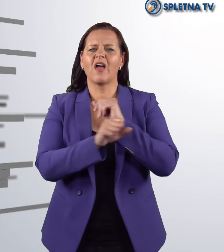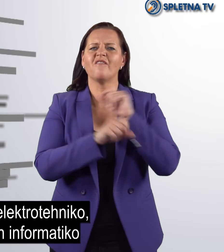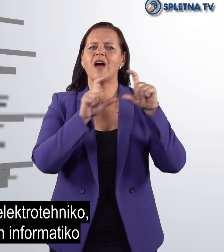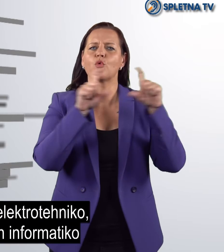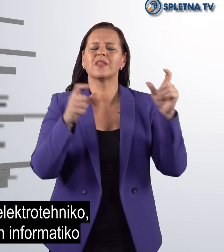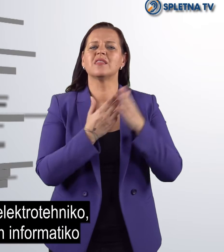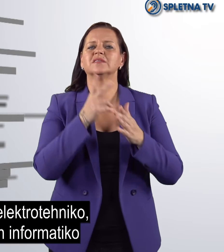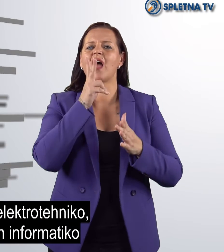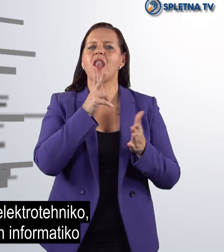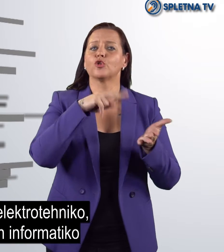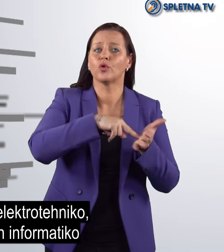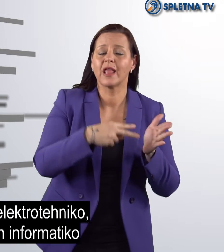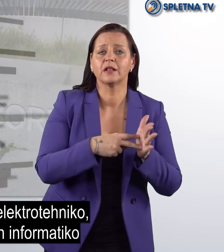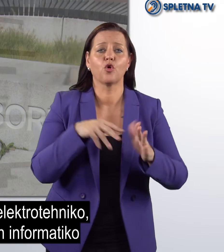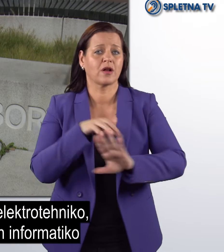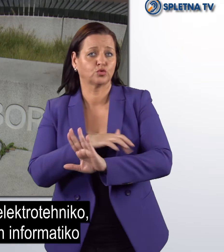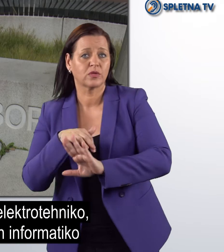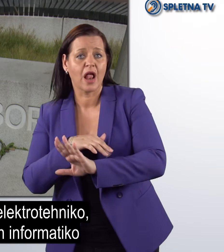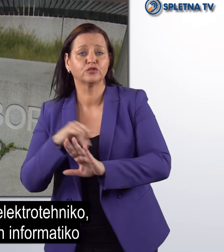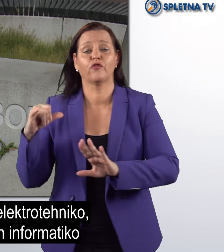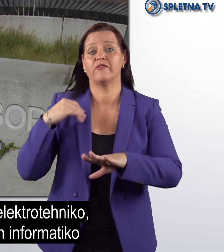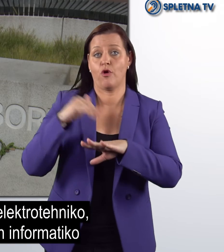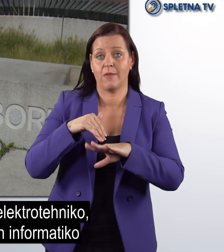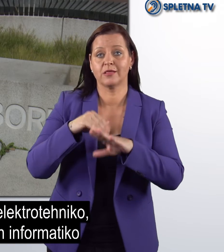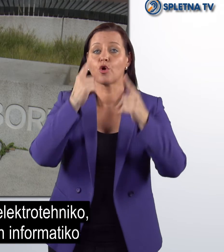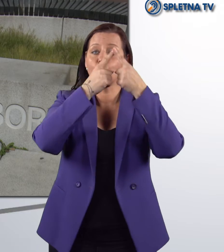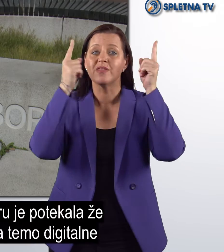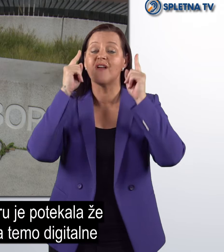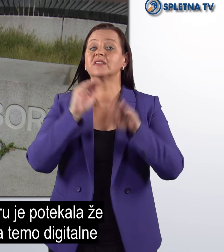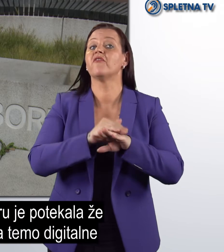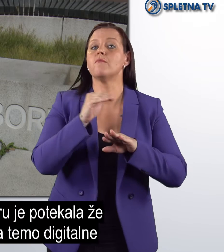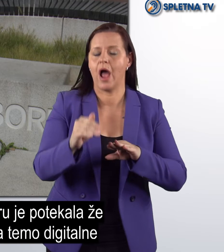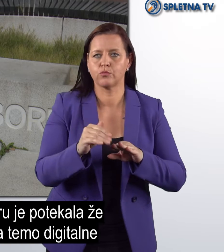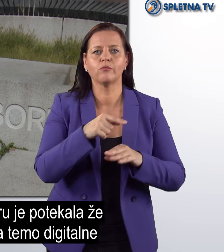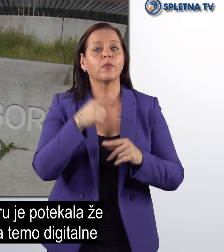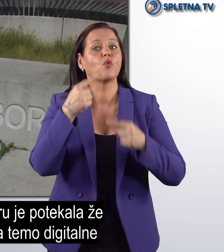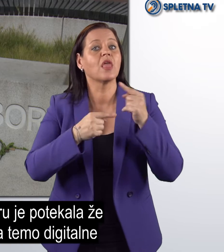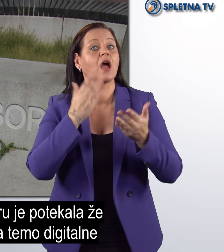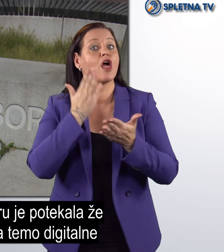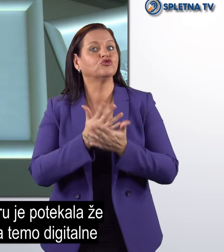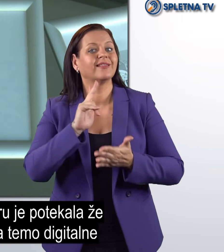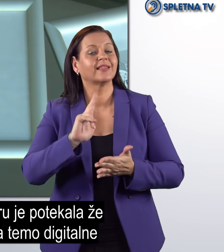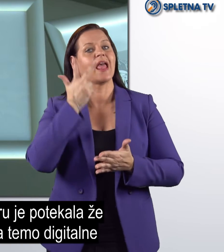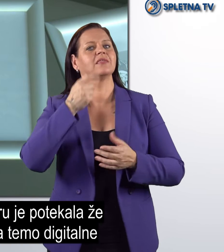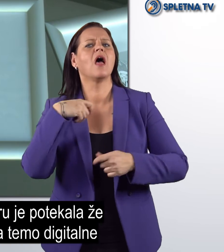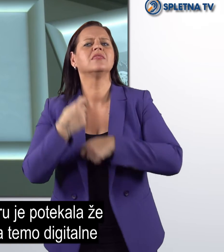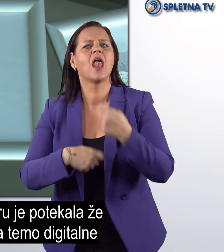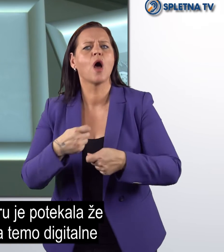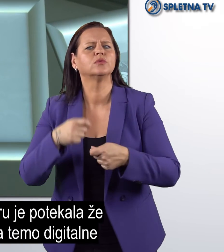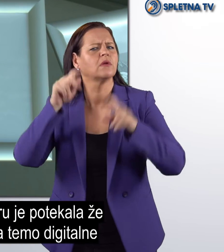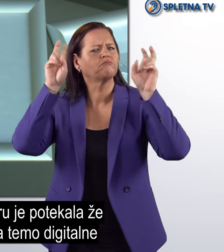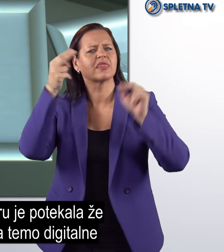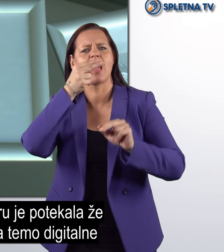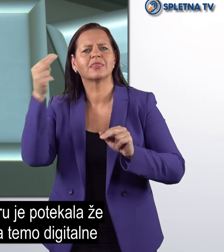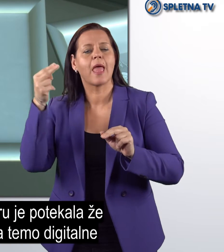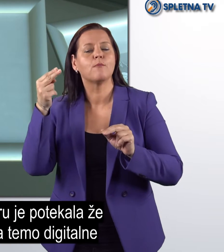Na Fakulteti za elektrotehniko, računalništvo in informatiko Univerze v Mariboru je potekala že tretja delavnica